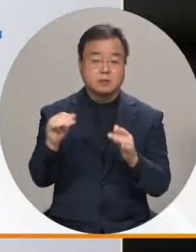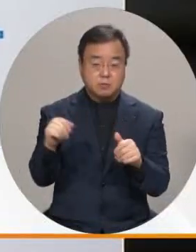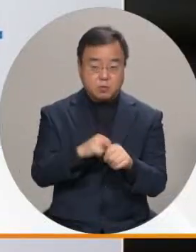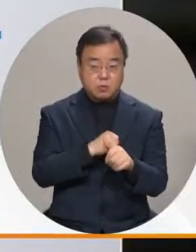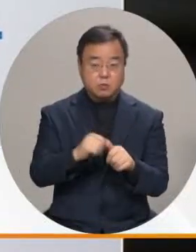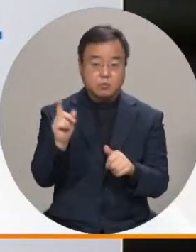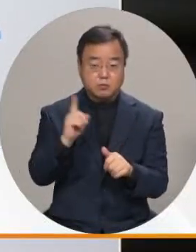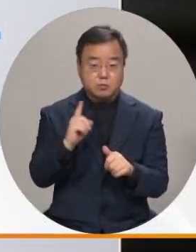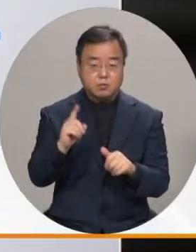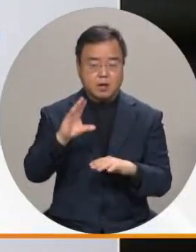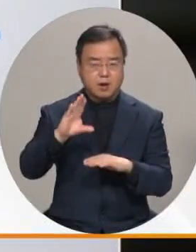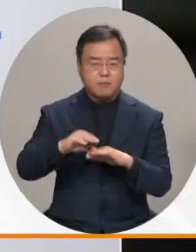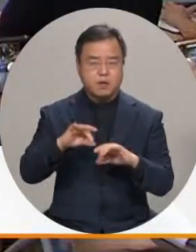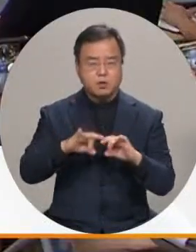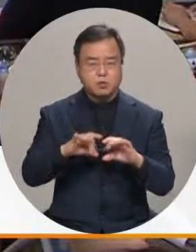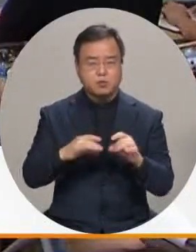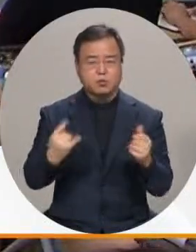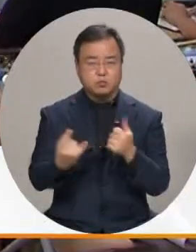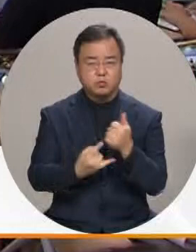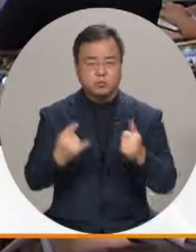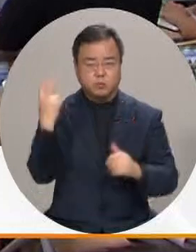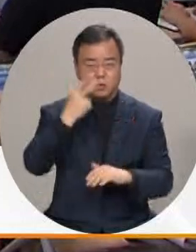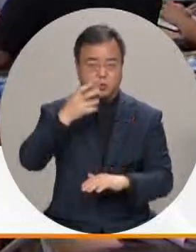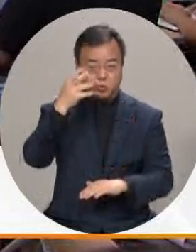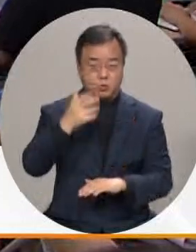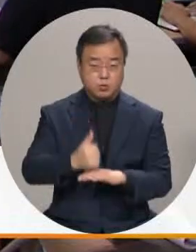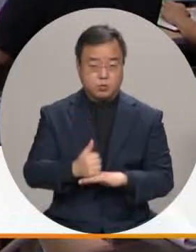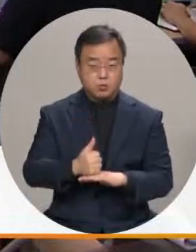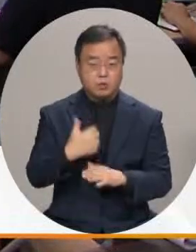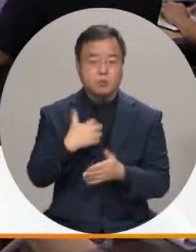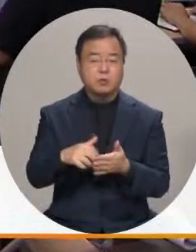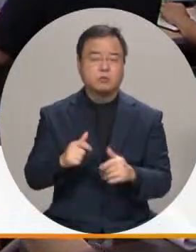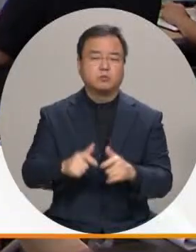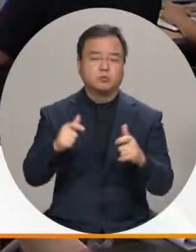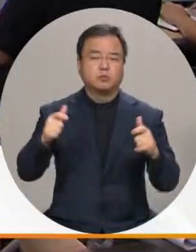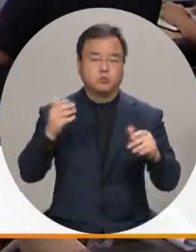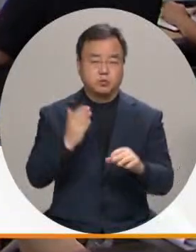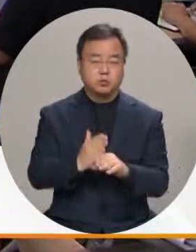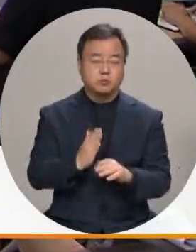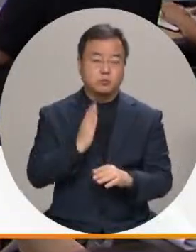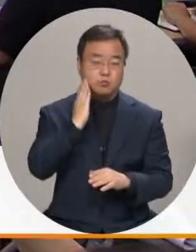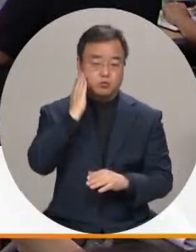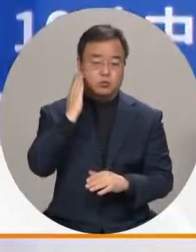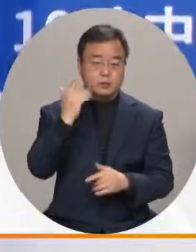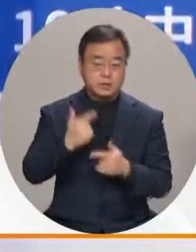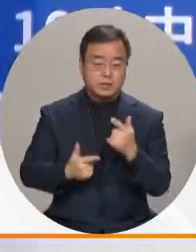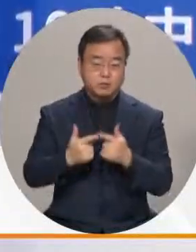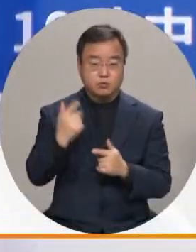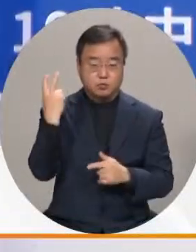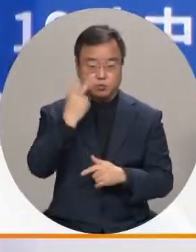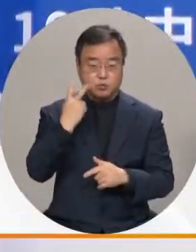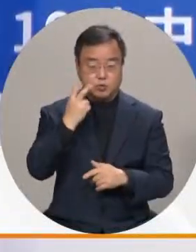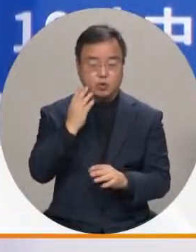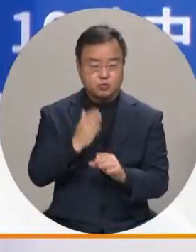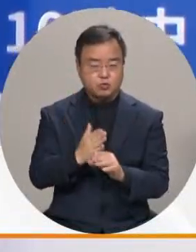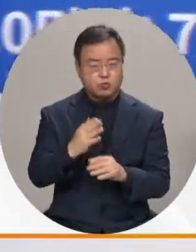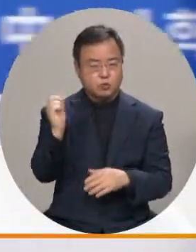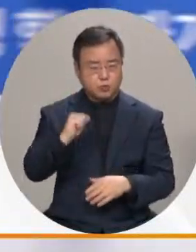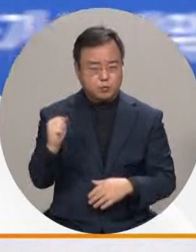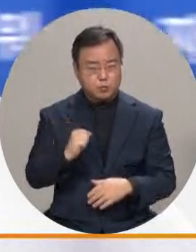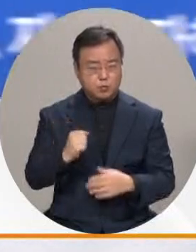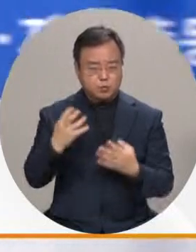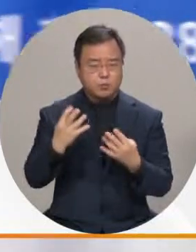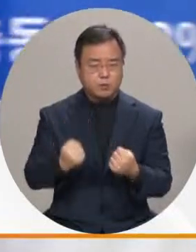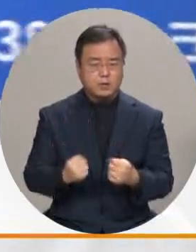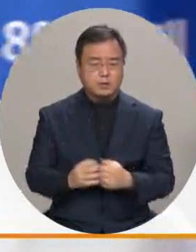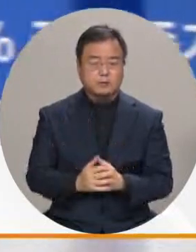경우에는 방통위의 조사 결과도 늘고 있고요, 저희 푸른나무 조사에서도 상당수 비율을 차지하고 있거든요. 또